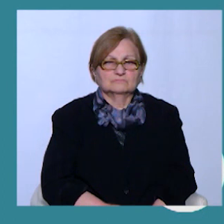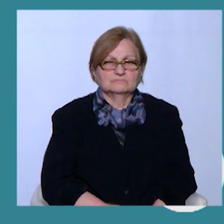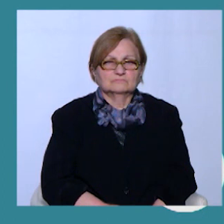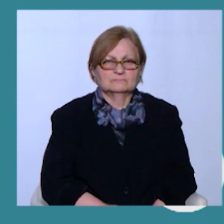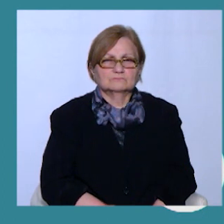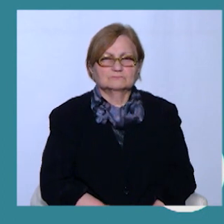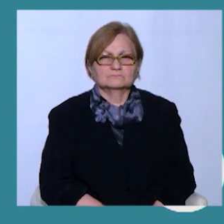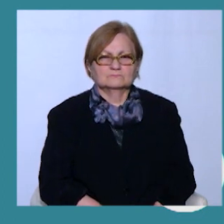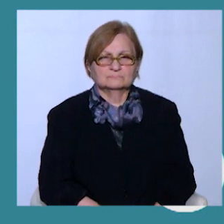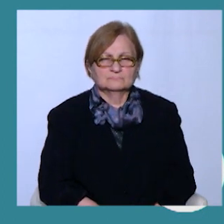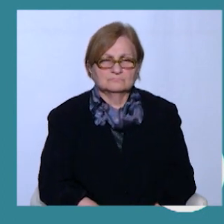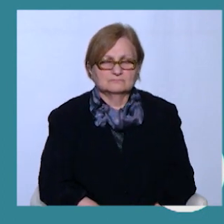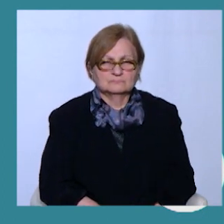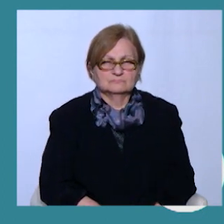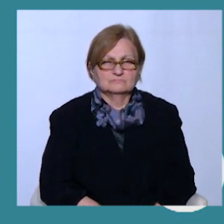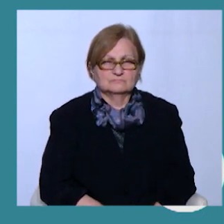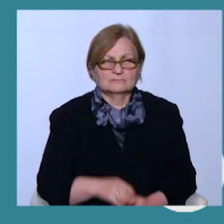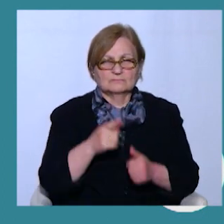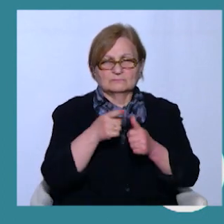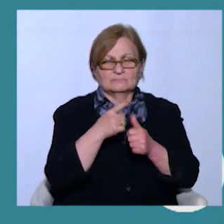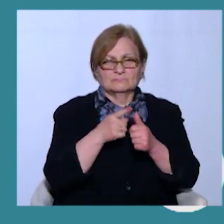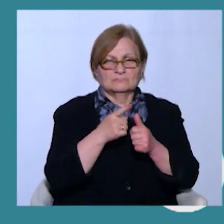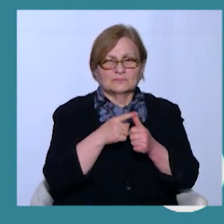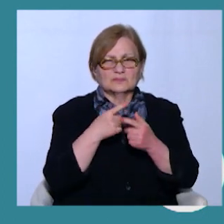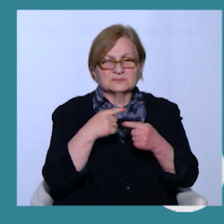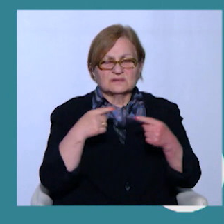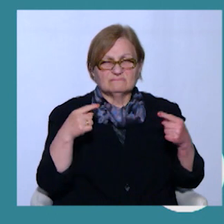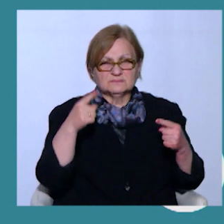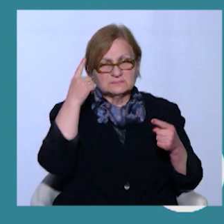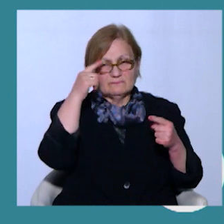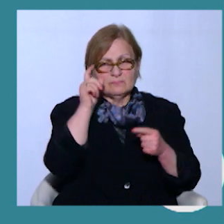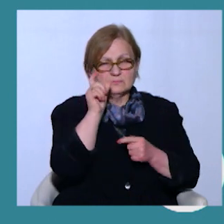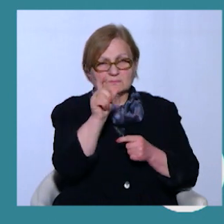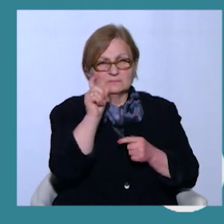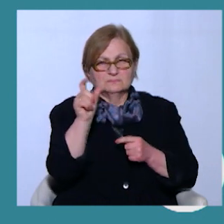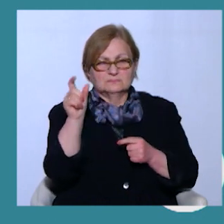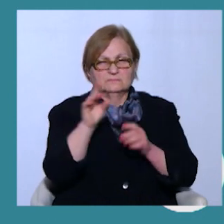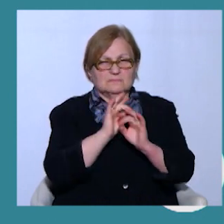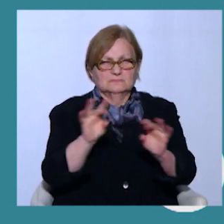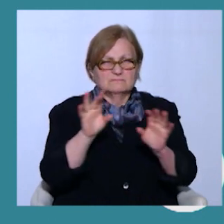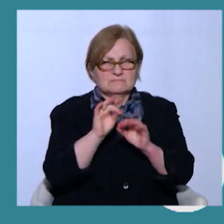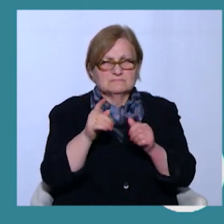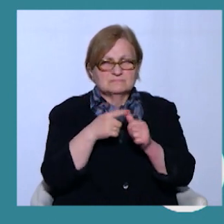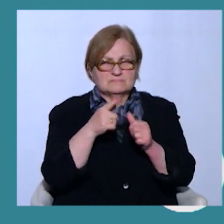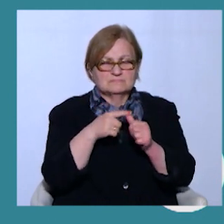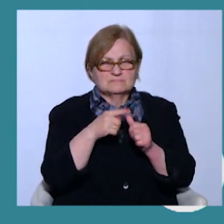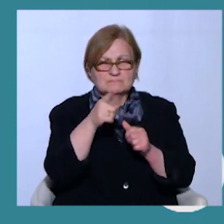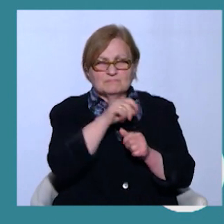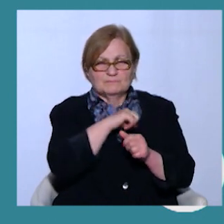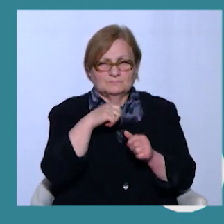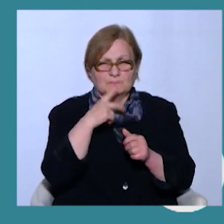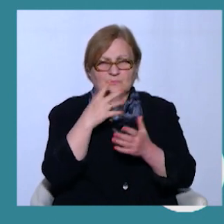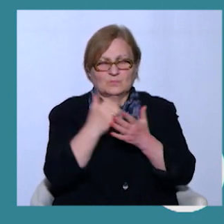ABCD პარალელოგრამის პერიმეტრი, რომელიც 70 სანტიმეტრია, სამკუთხედი ABD-ს პერიმეტრი 45 სანტიმეტრი და უნდა ვიპოვოთ